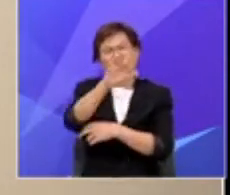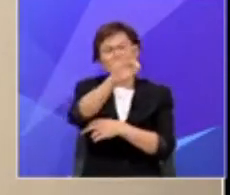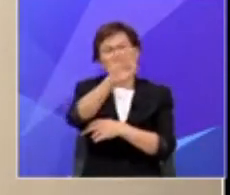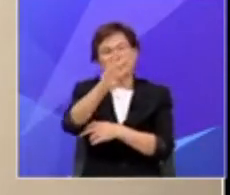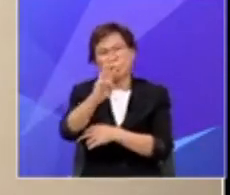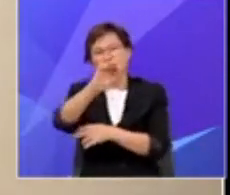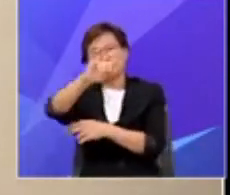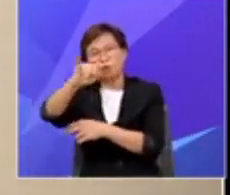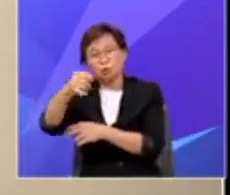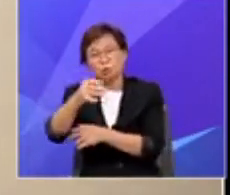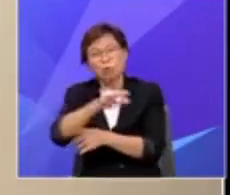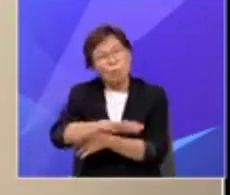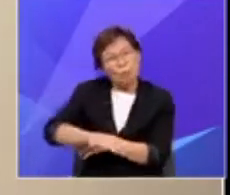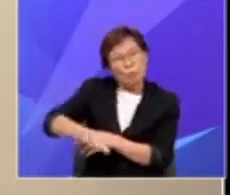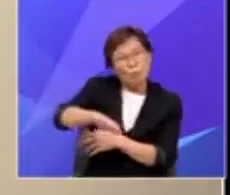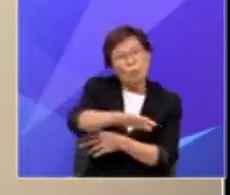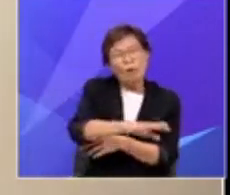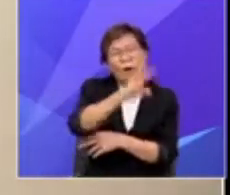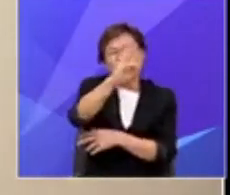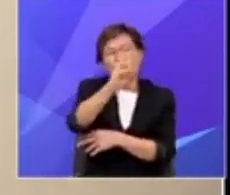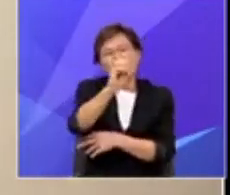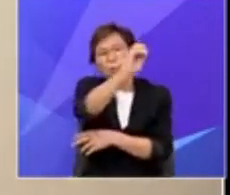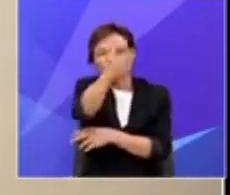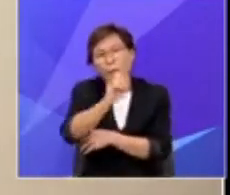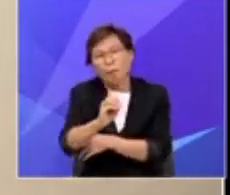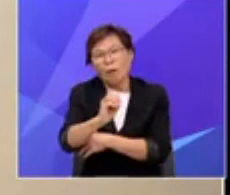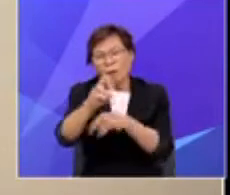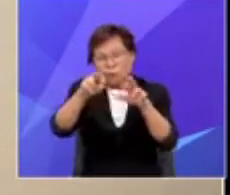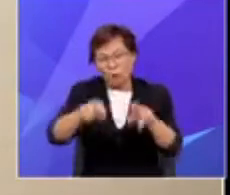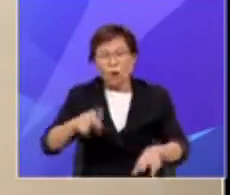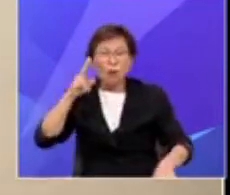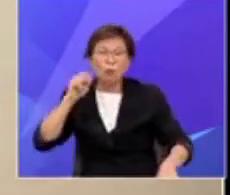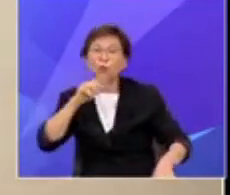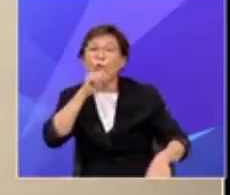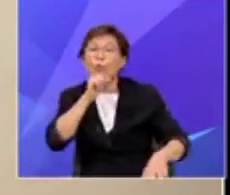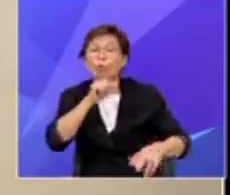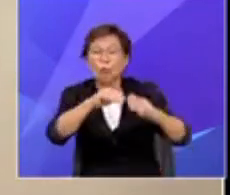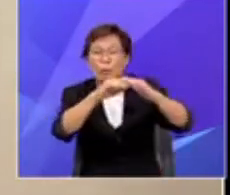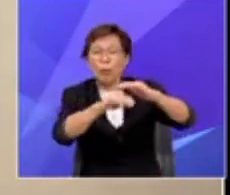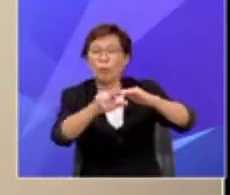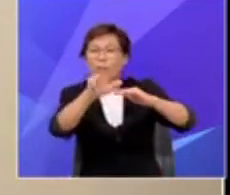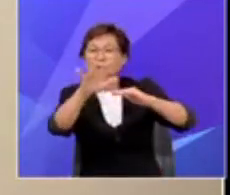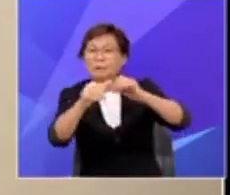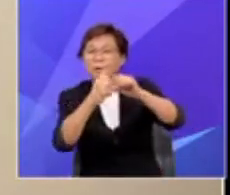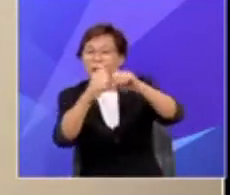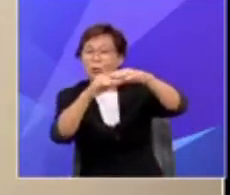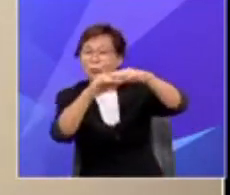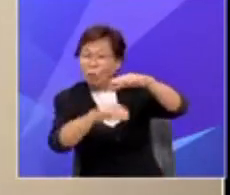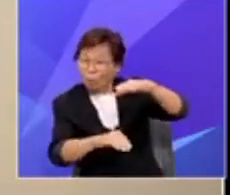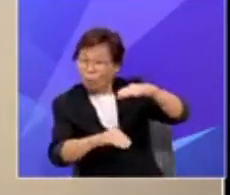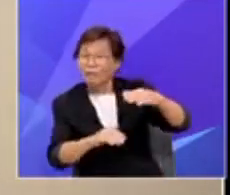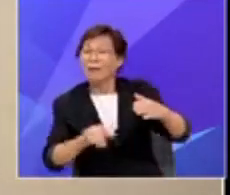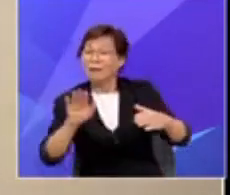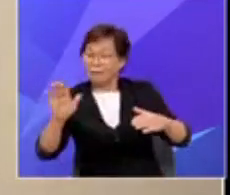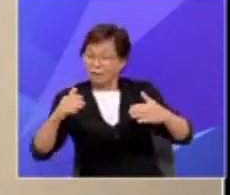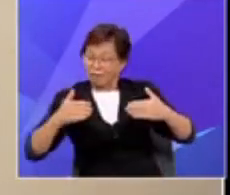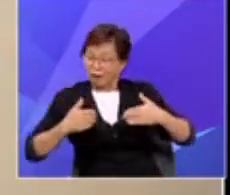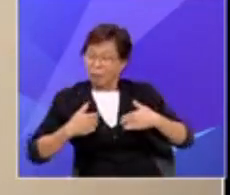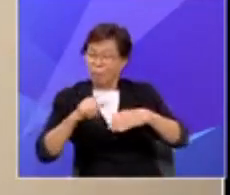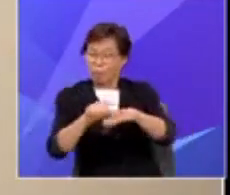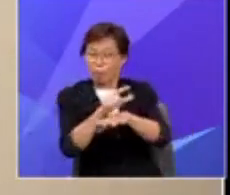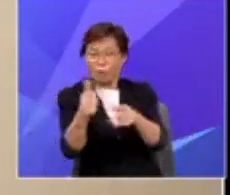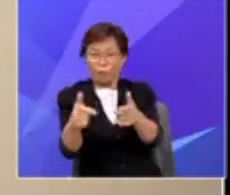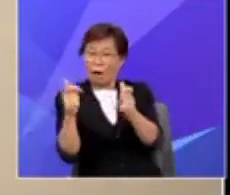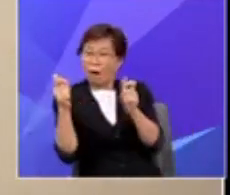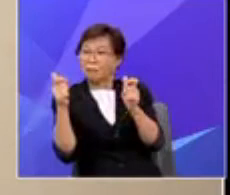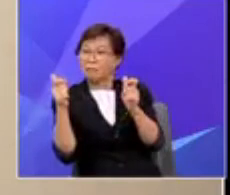96000000 dan kira-kira 60 peratus daripada mereka adalah berusia di bawah 35 tahun dan mereka mempunyai akses yang